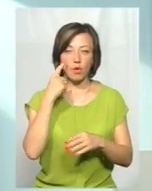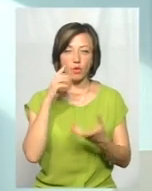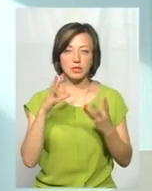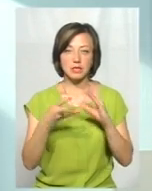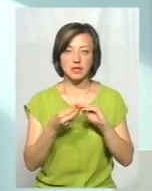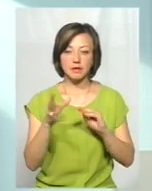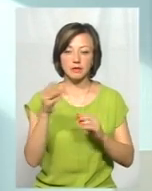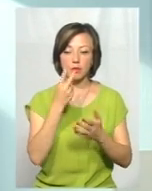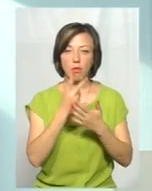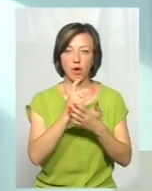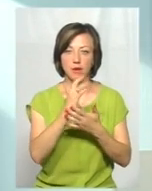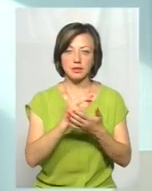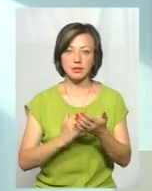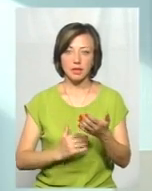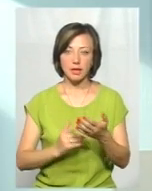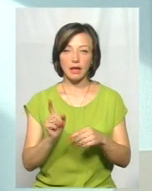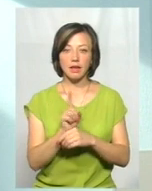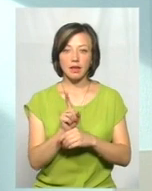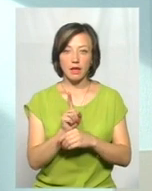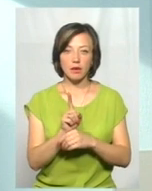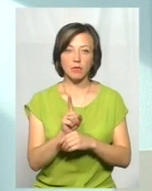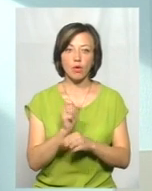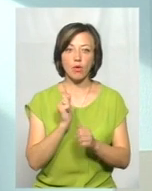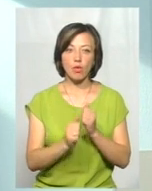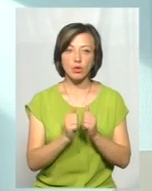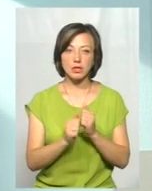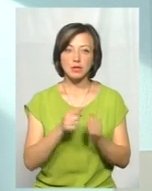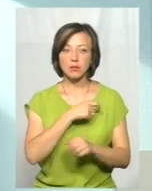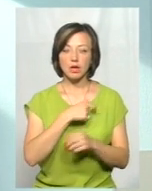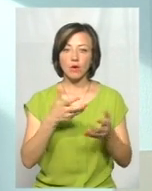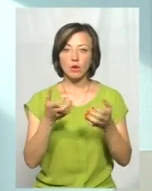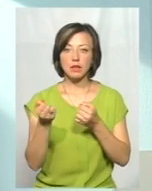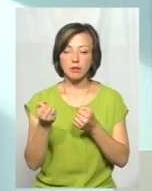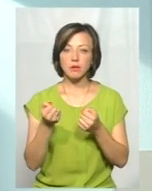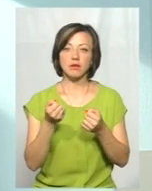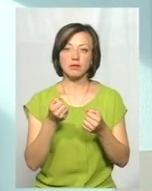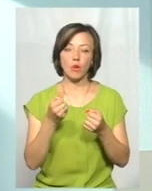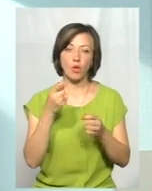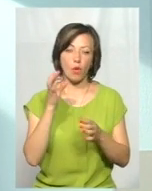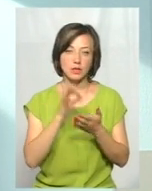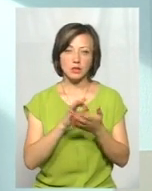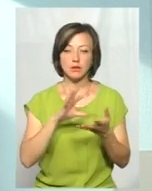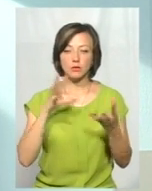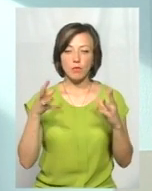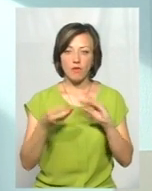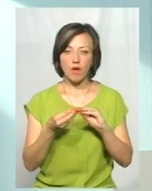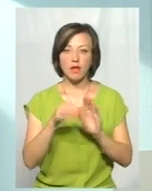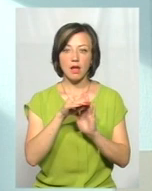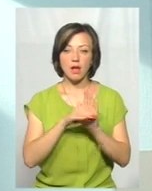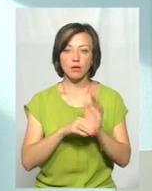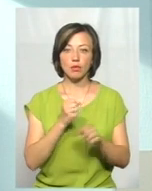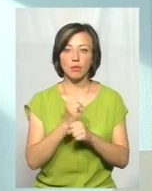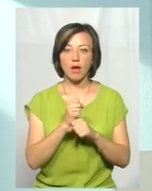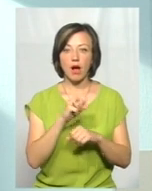за оті всі показники з критеріями, кожен депутат отримував певну оцінку, сумували їх там і робили рейтинг.